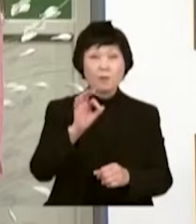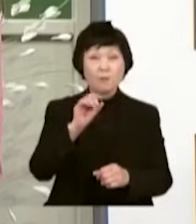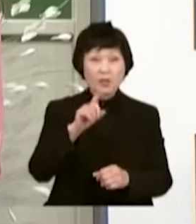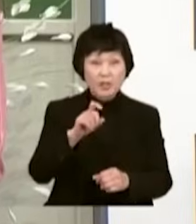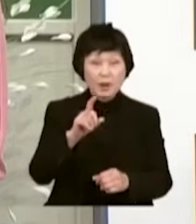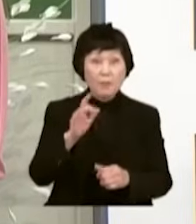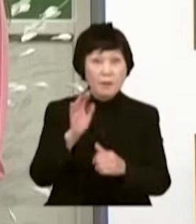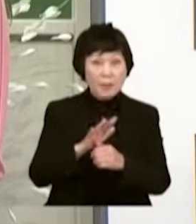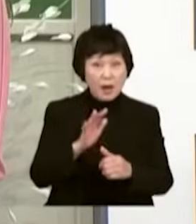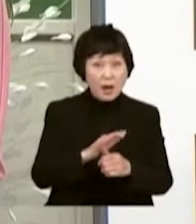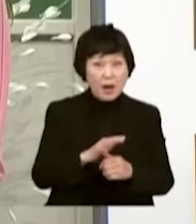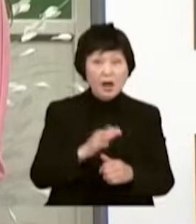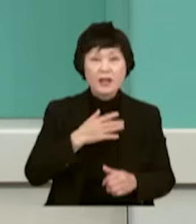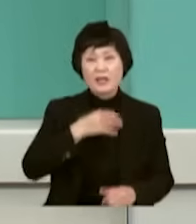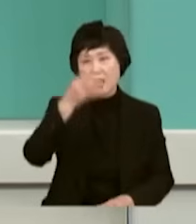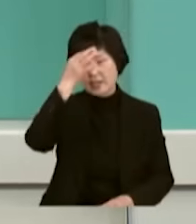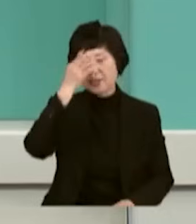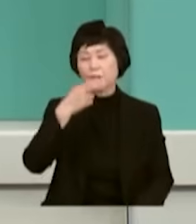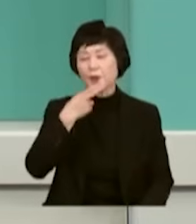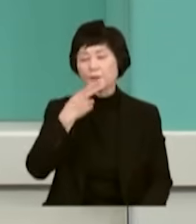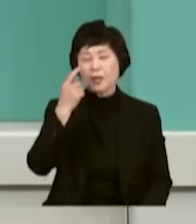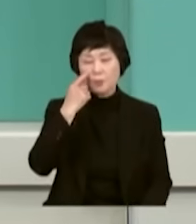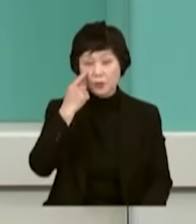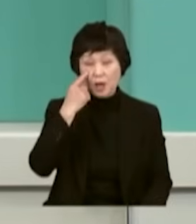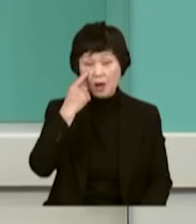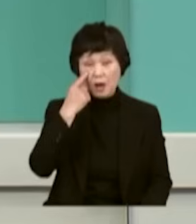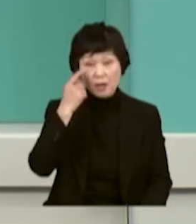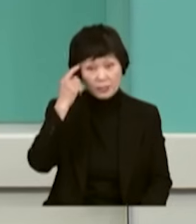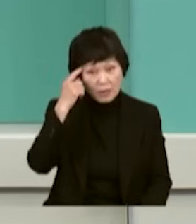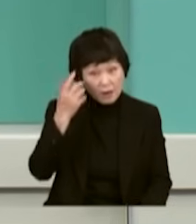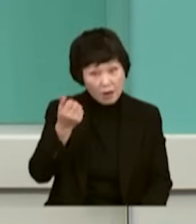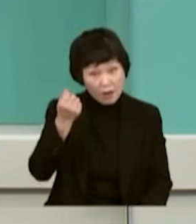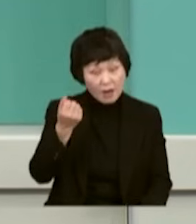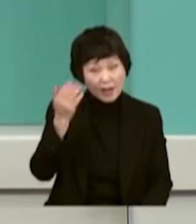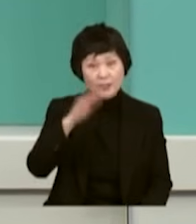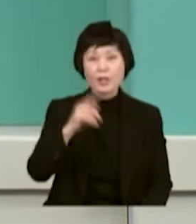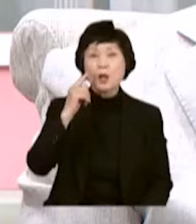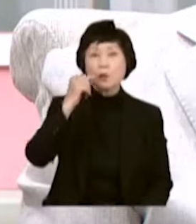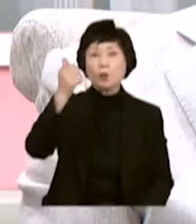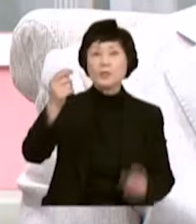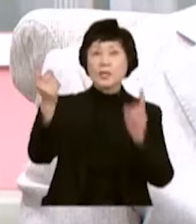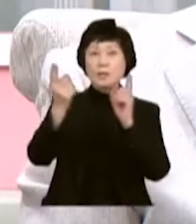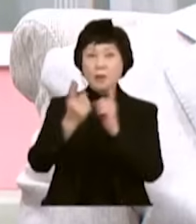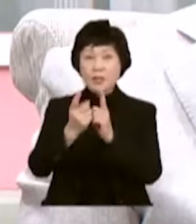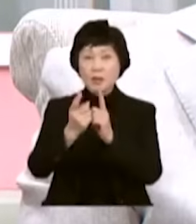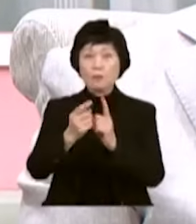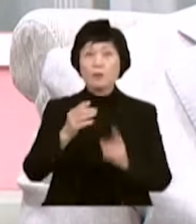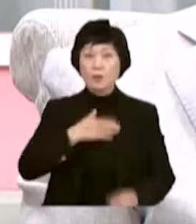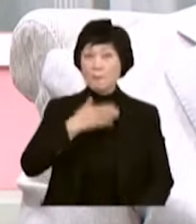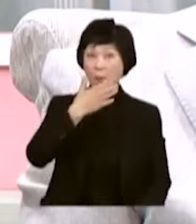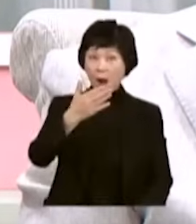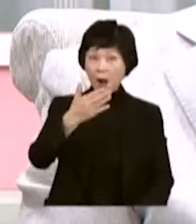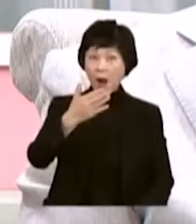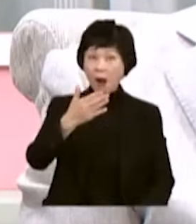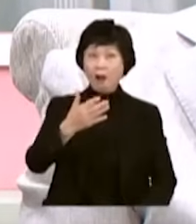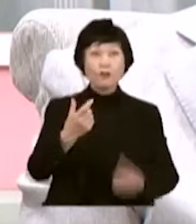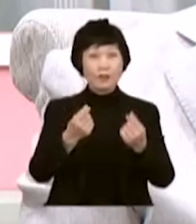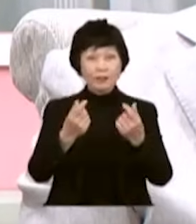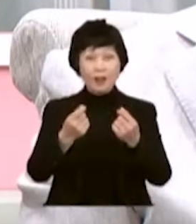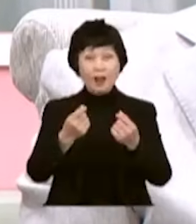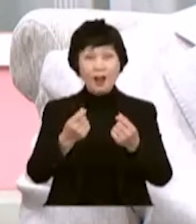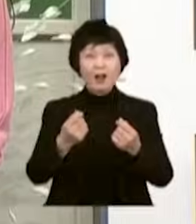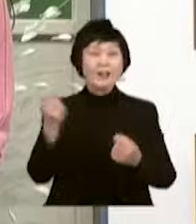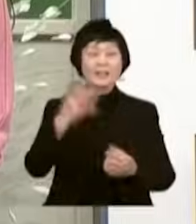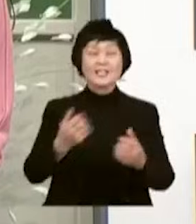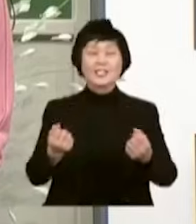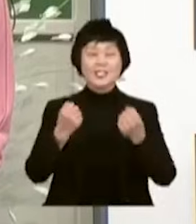거 아니에요. 이 길이 아닌가 보다 생각할 텐데 목사님만 찾아가면 된다고 뭐가 될 것 같아요. 그럼 또 에너지를 얻고 힘을 얻고 또